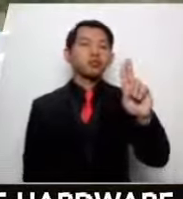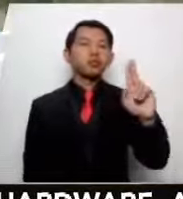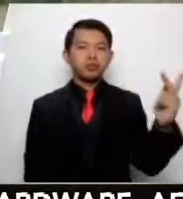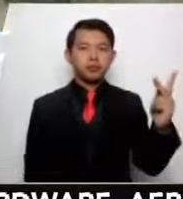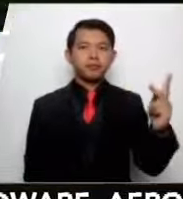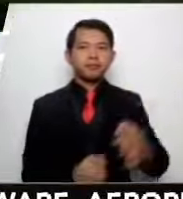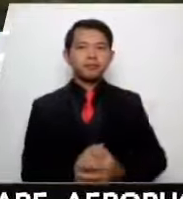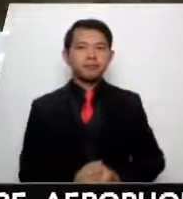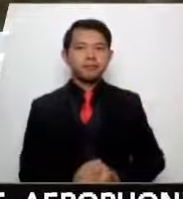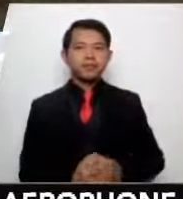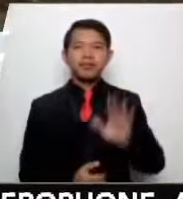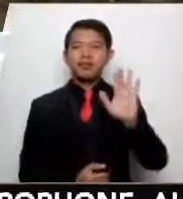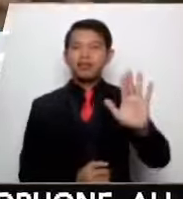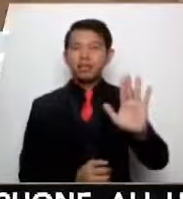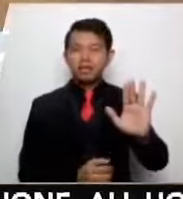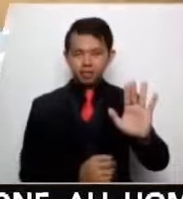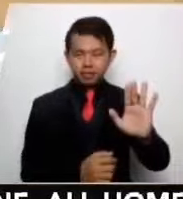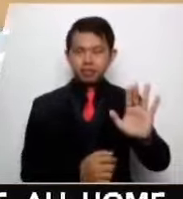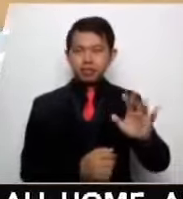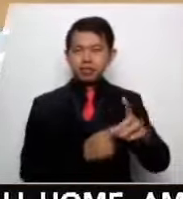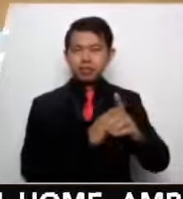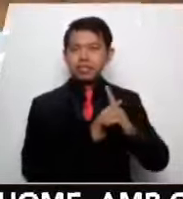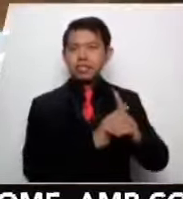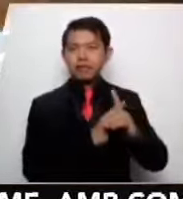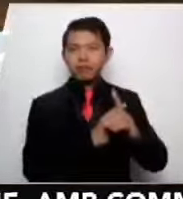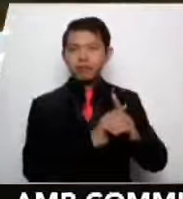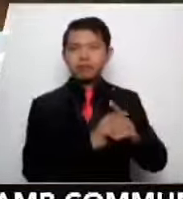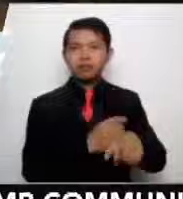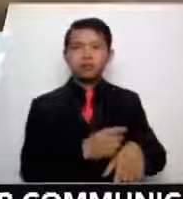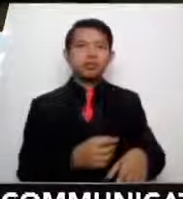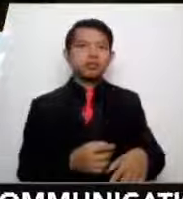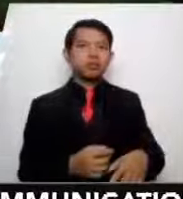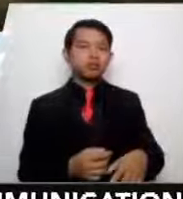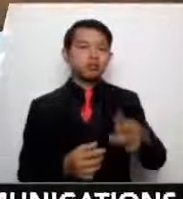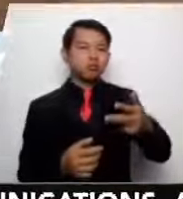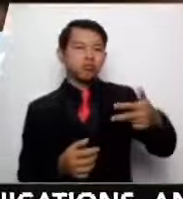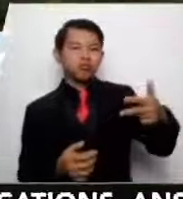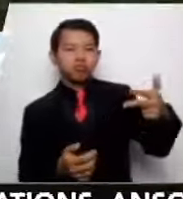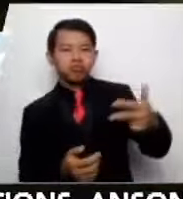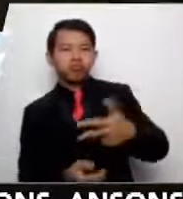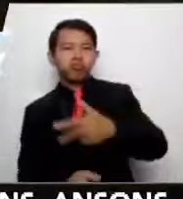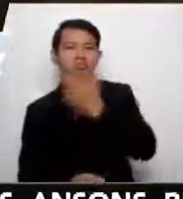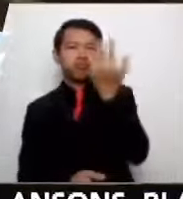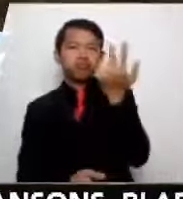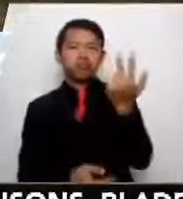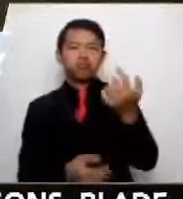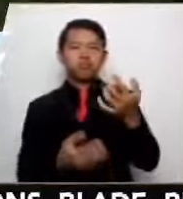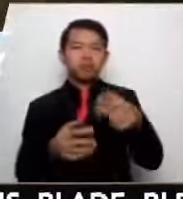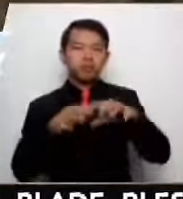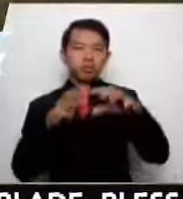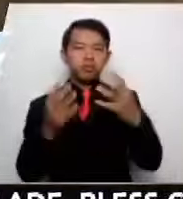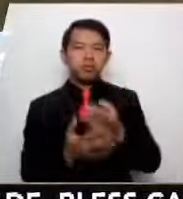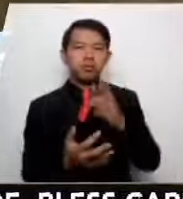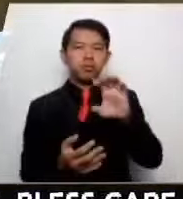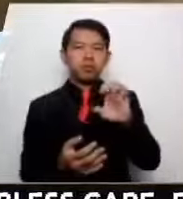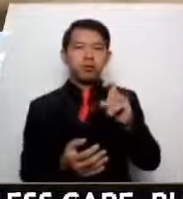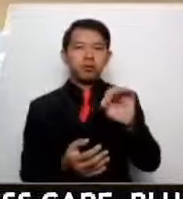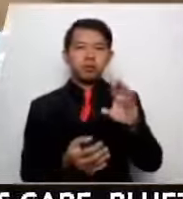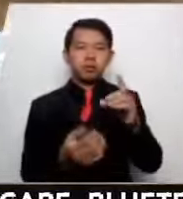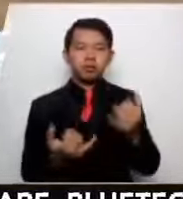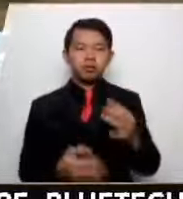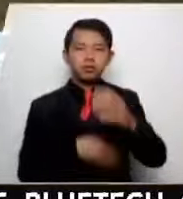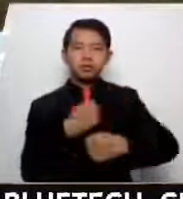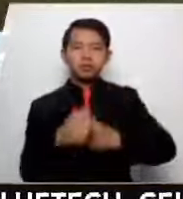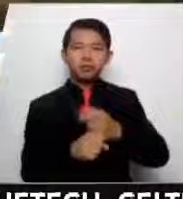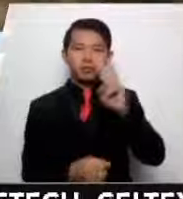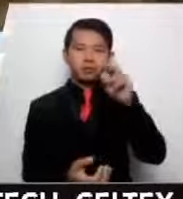kanyang longest dirt-to-dirt backflip. World record this 2024. Mula sa 110-foot jump,